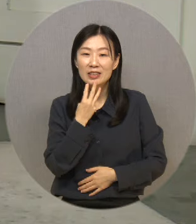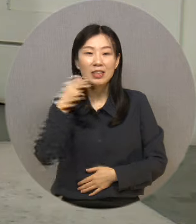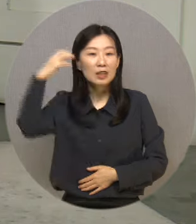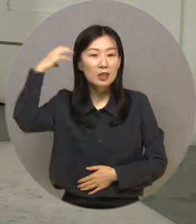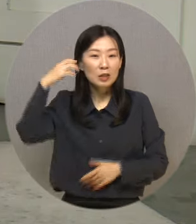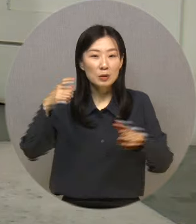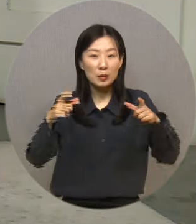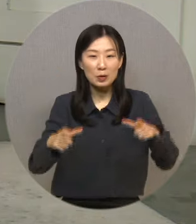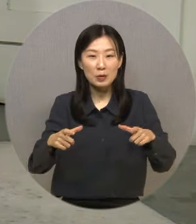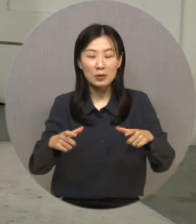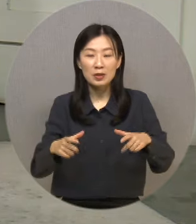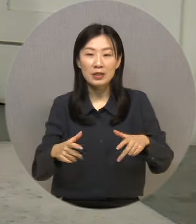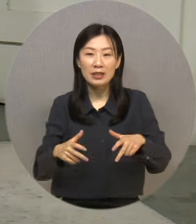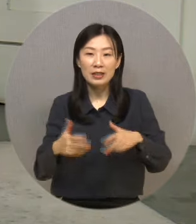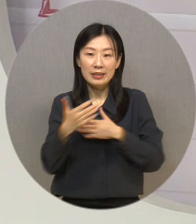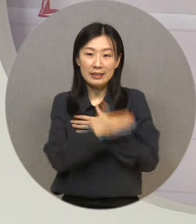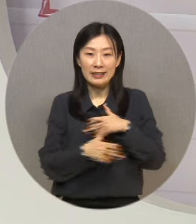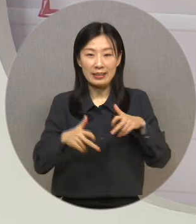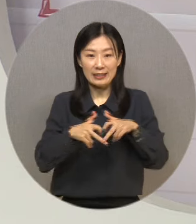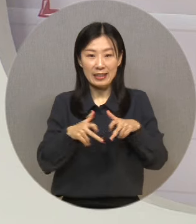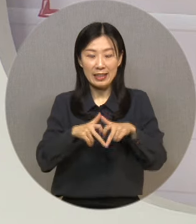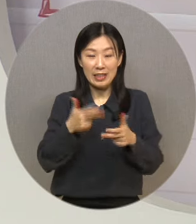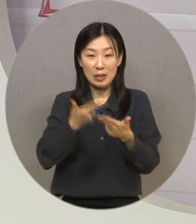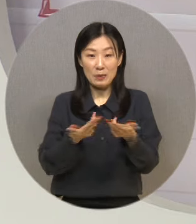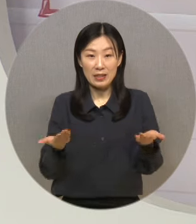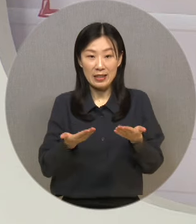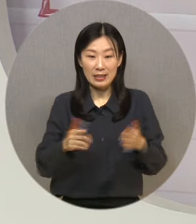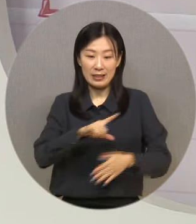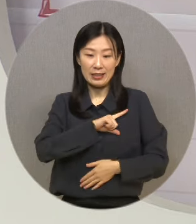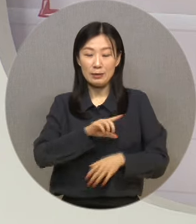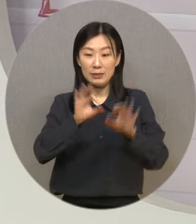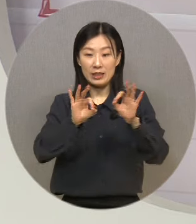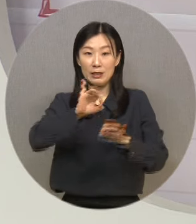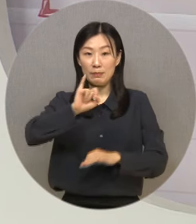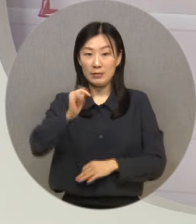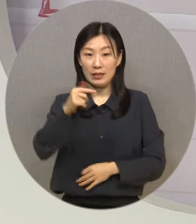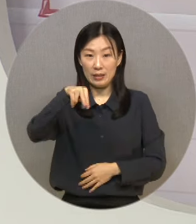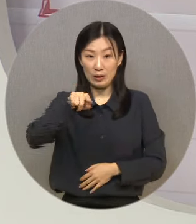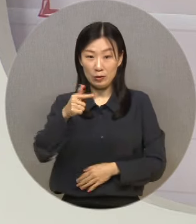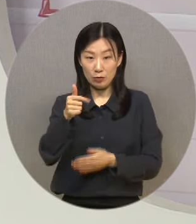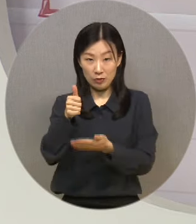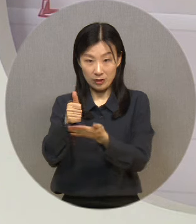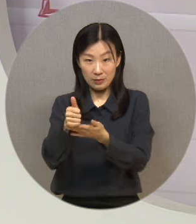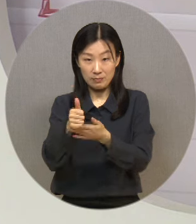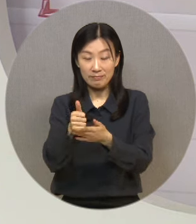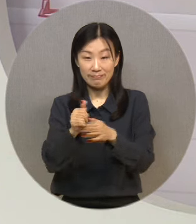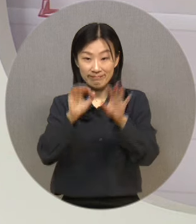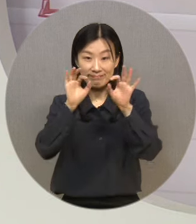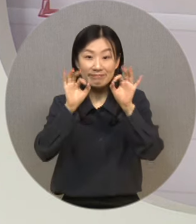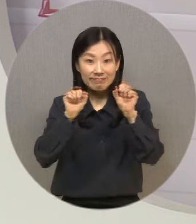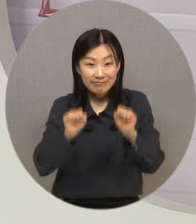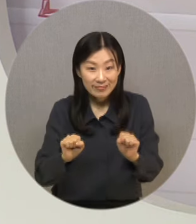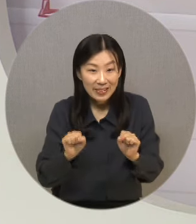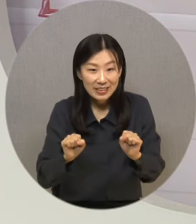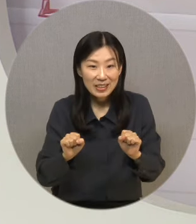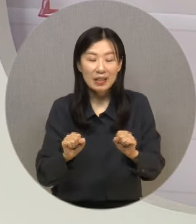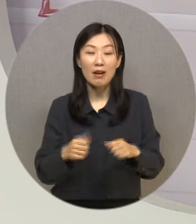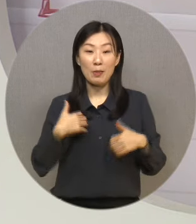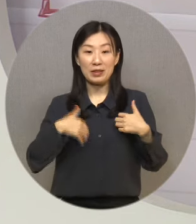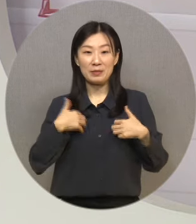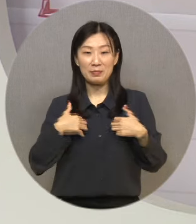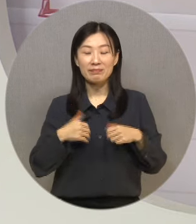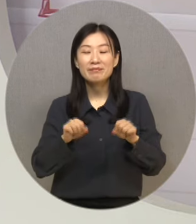근무하시는 김인수님을 한번 만나보겠습니다. 김인수님, 안녕하십니까? 안녕하세요. 네, 반갑습니다.